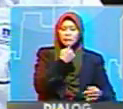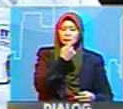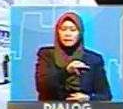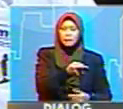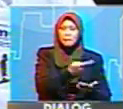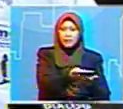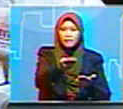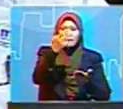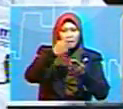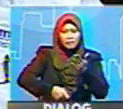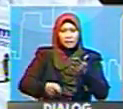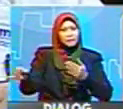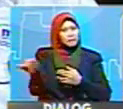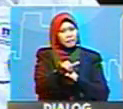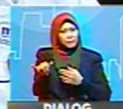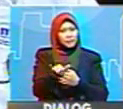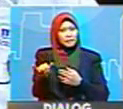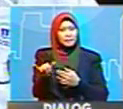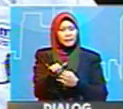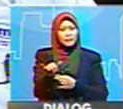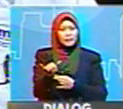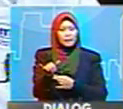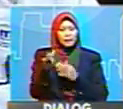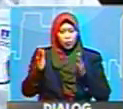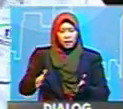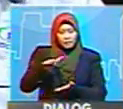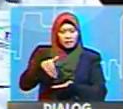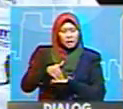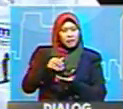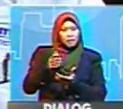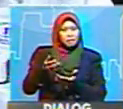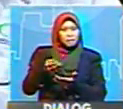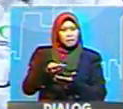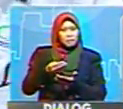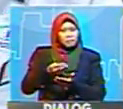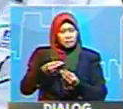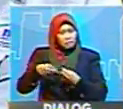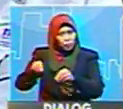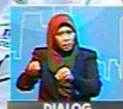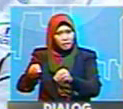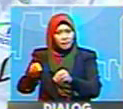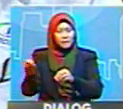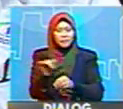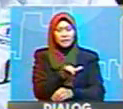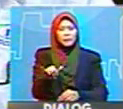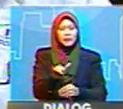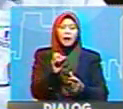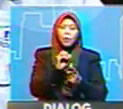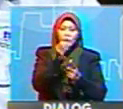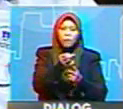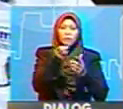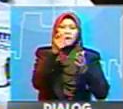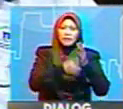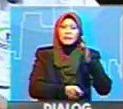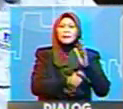akan beli dengan harga yang sama dengan yang dibeli oleh orang tengah ataupun lebih tinggi daripada orang tengah mungkin lebih tinggi saya percaya